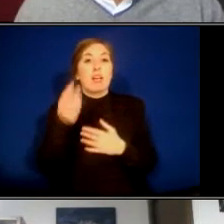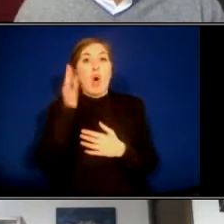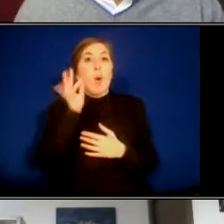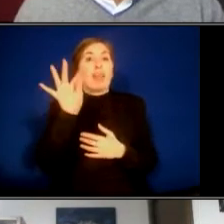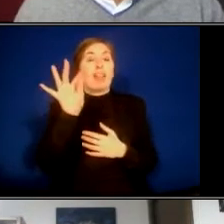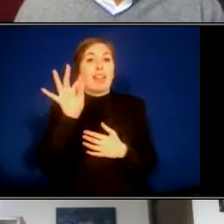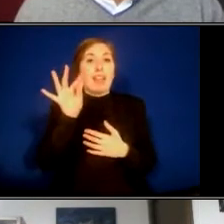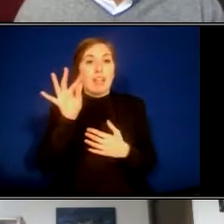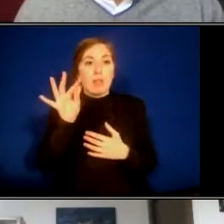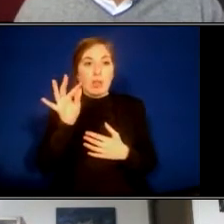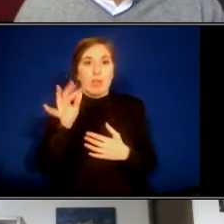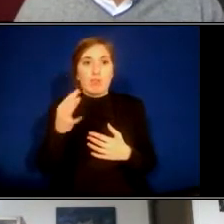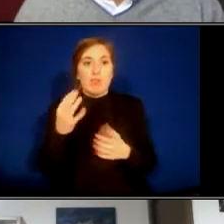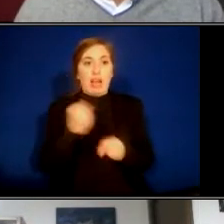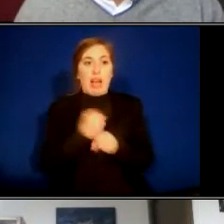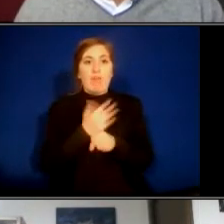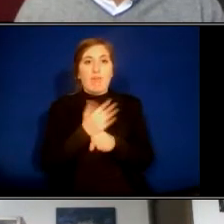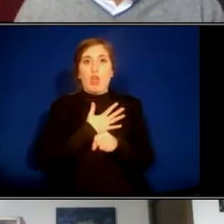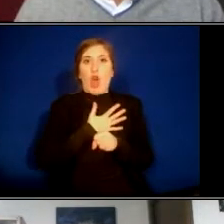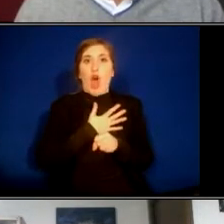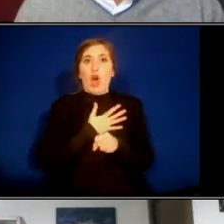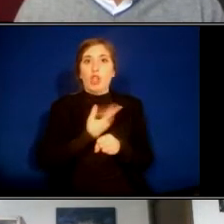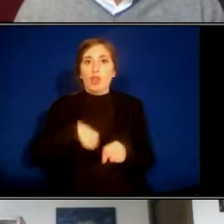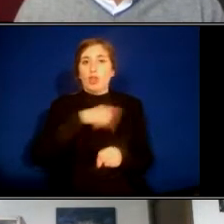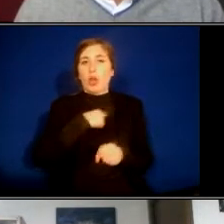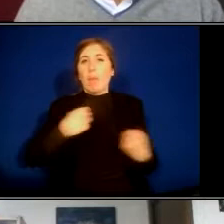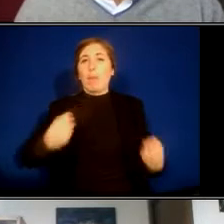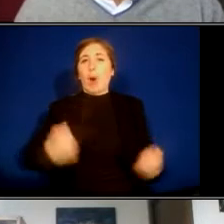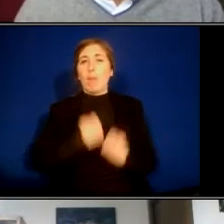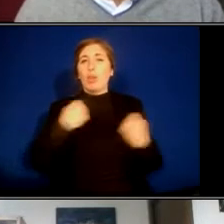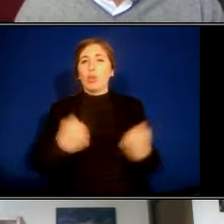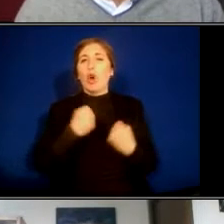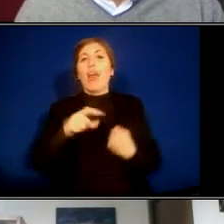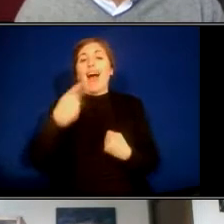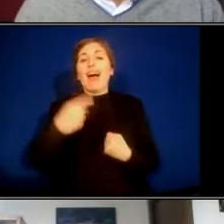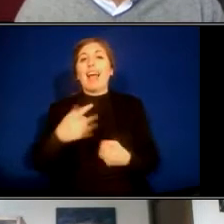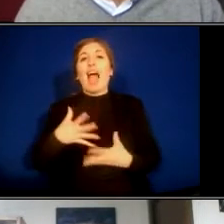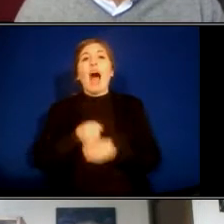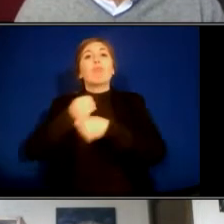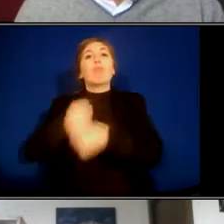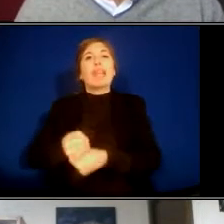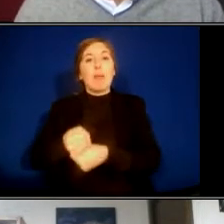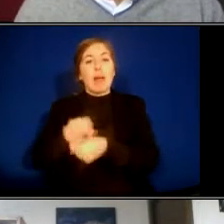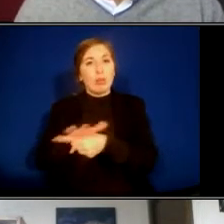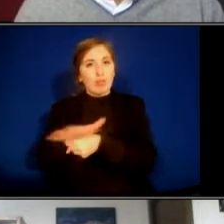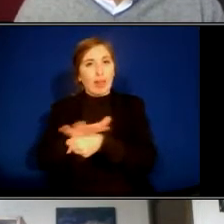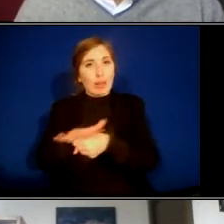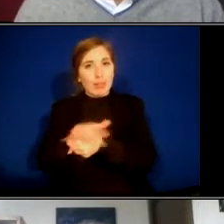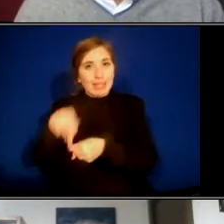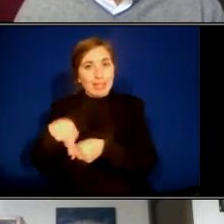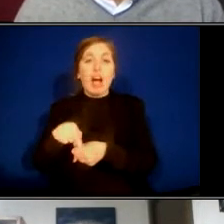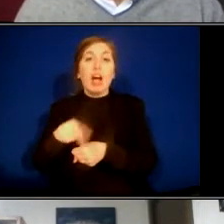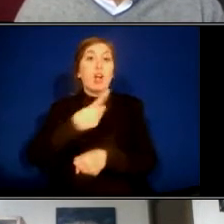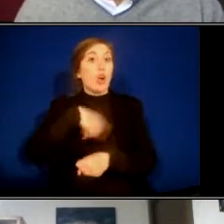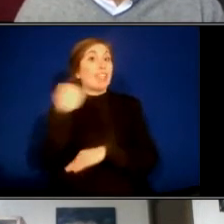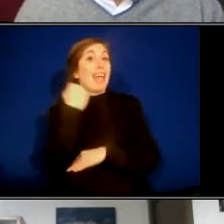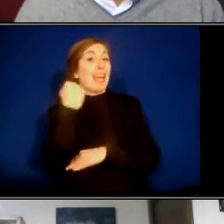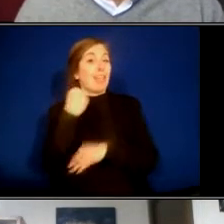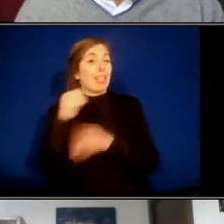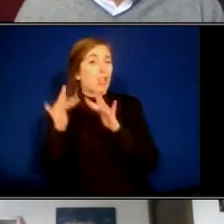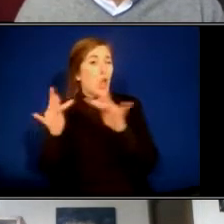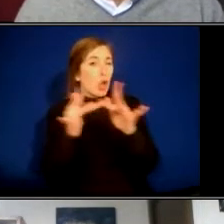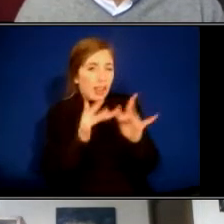nel nostro lavoro ordinario di promozione anche dell'affido familiare. Siamo in contatto naturalmente con i servizi e su questo